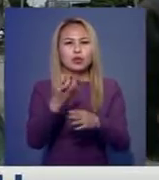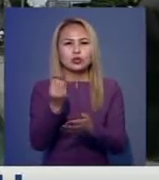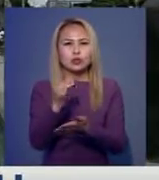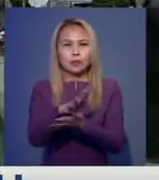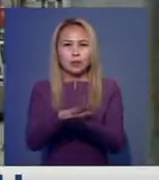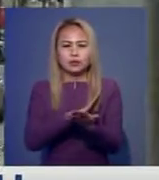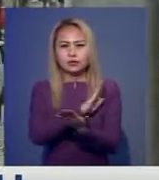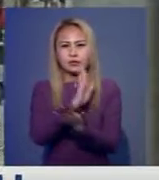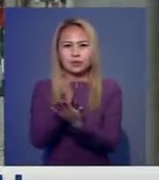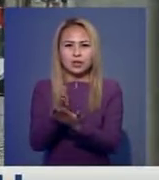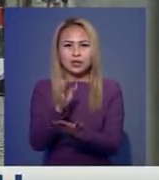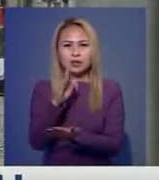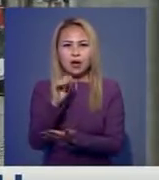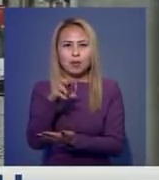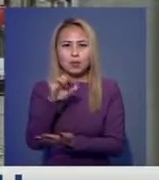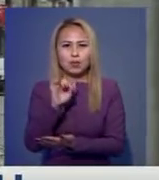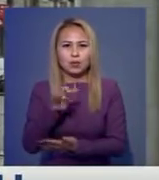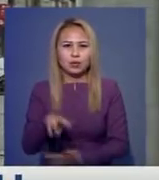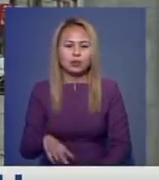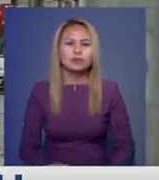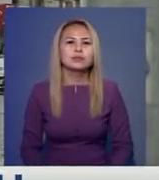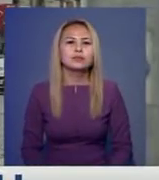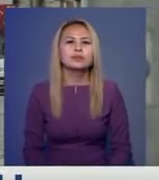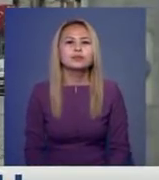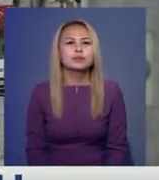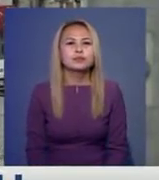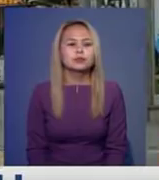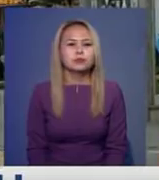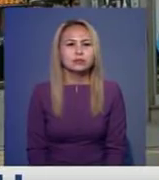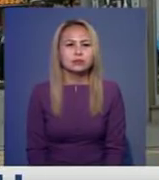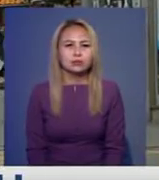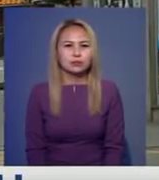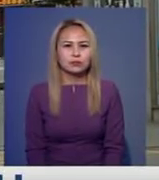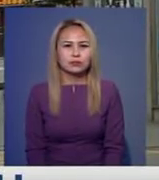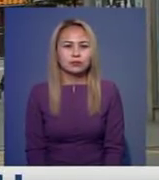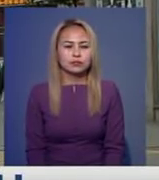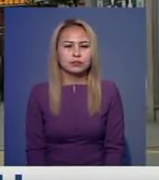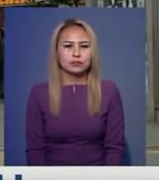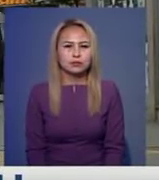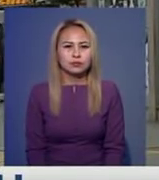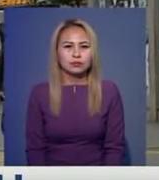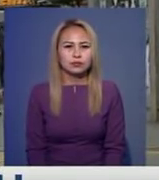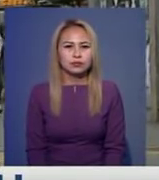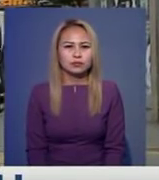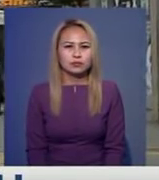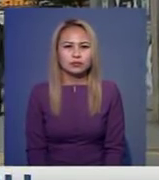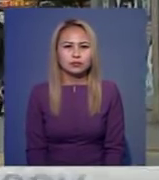жалғастырды. Бағыт – Стамбул шаһары. Талғатбек Абдухожа, Самат Бекбатыров, Хабар 24, Түркияның Трабзон қаласынан.